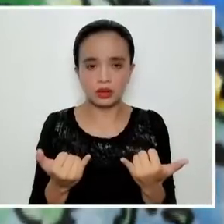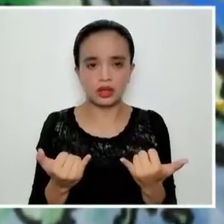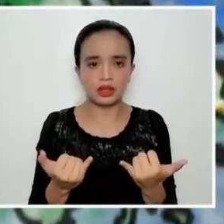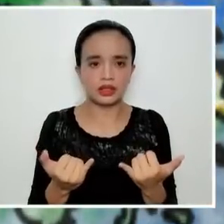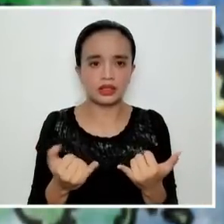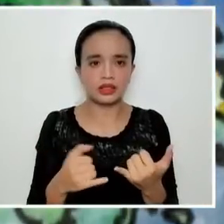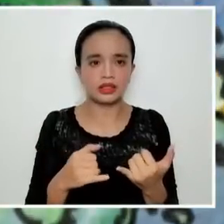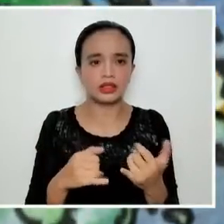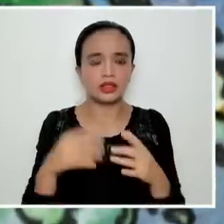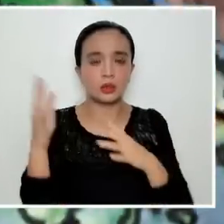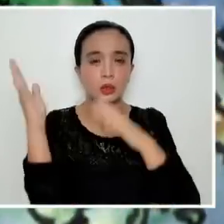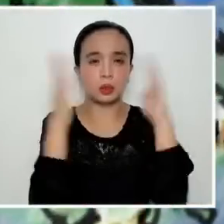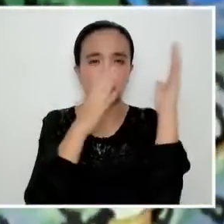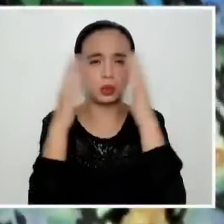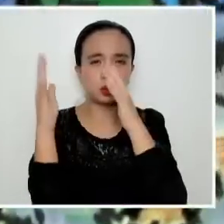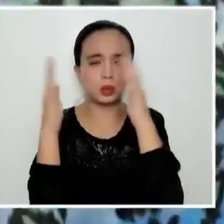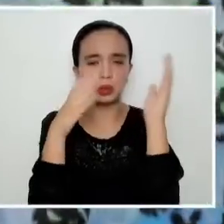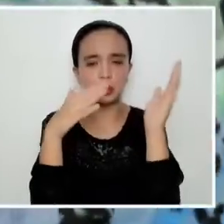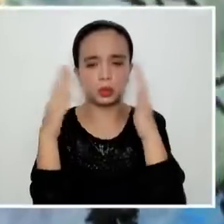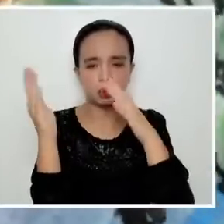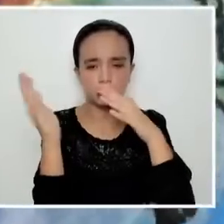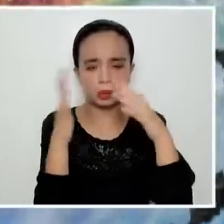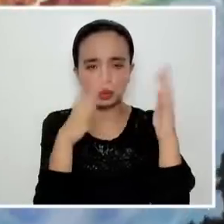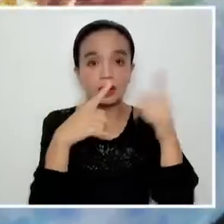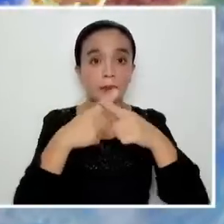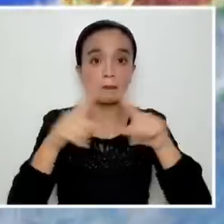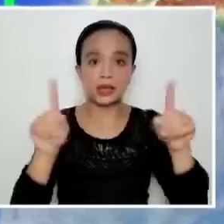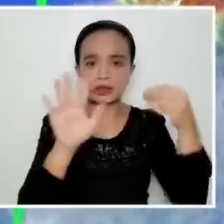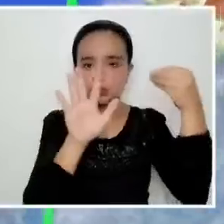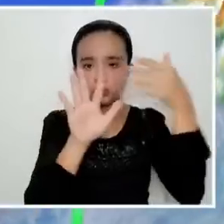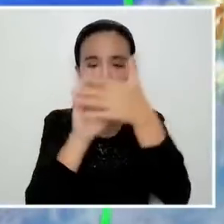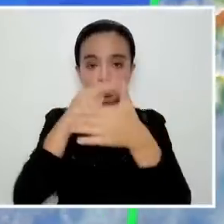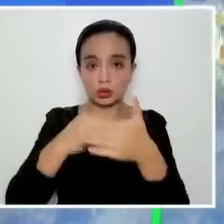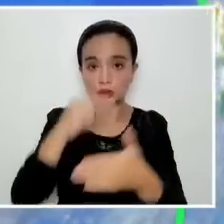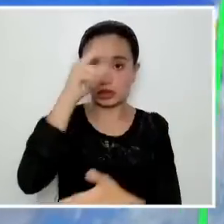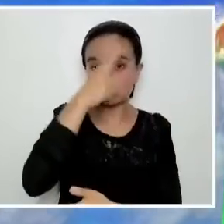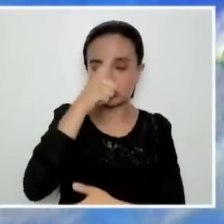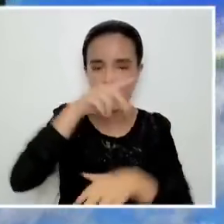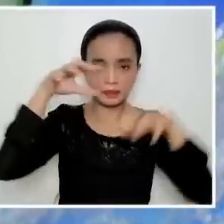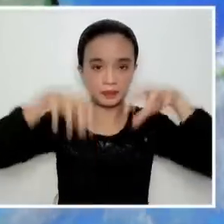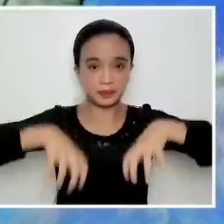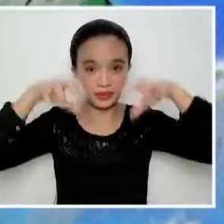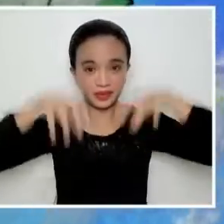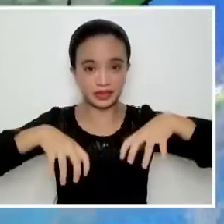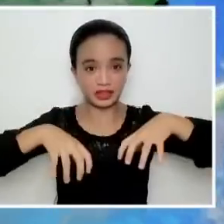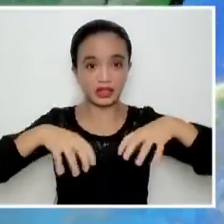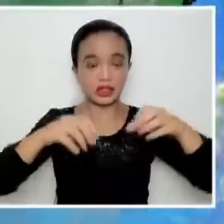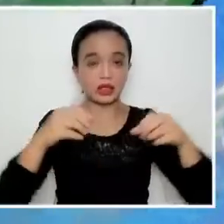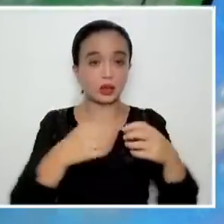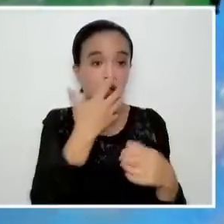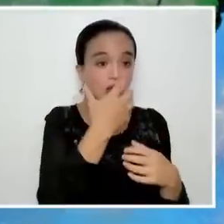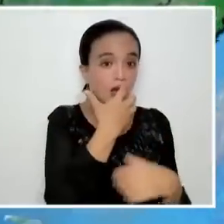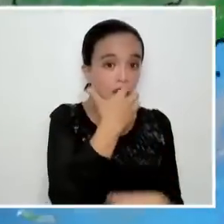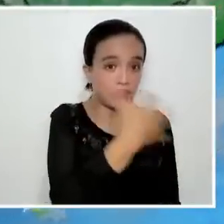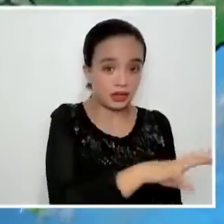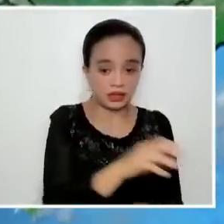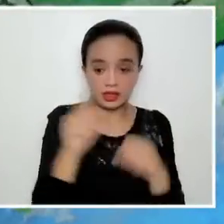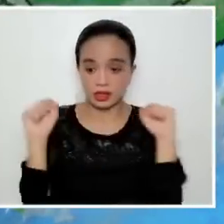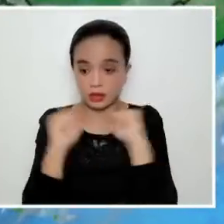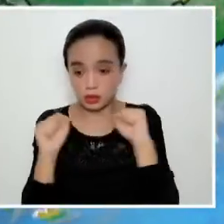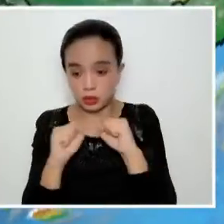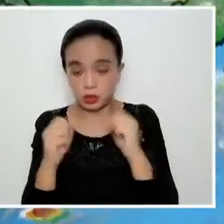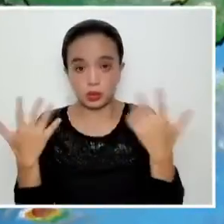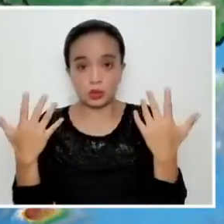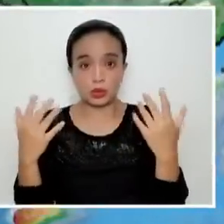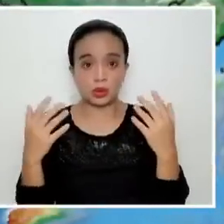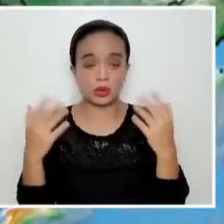ating hanging habagat. Bagamat nagpaulan pa ito dyan sa may northern Luzon. At itong frontal system, yung salubungan ng mainit malamig na hangin, nagpaulan din